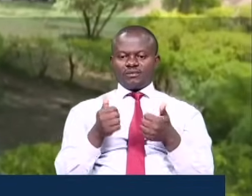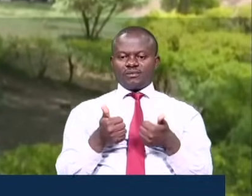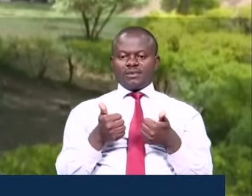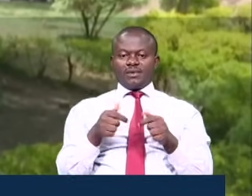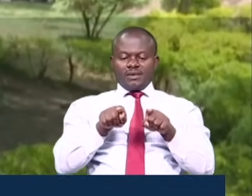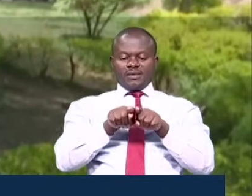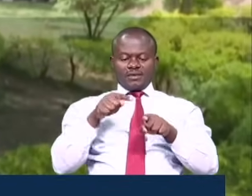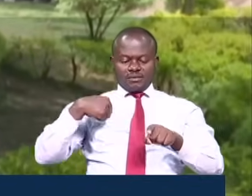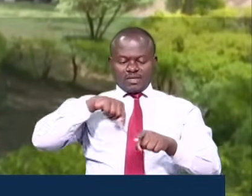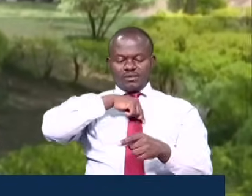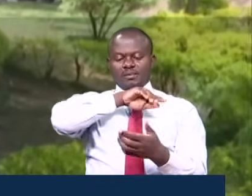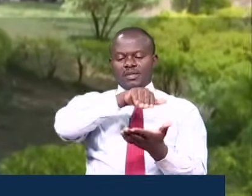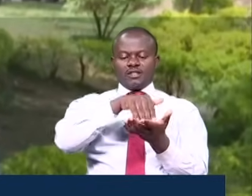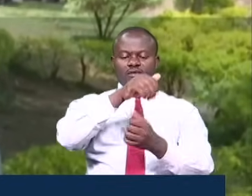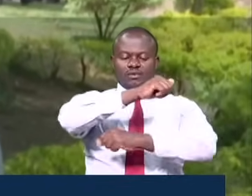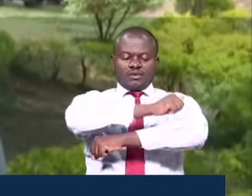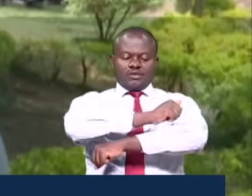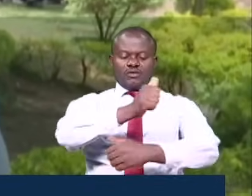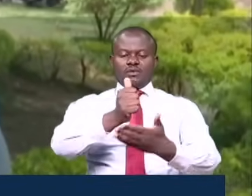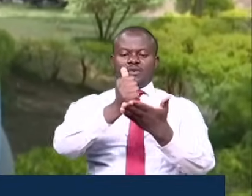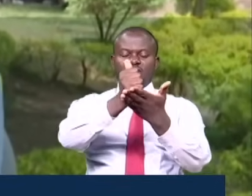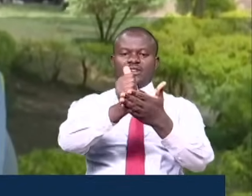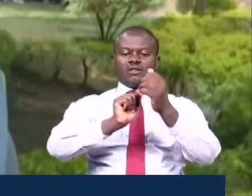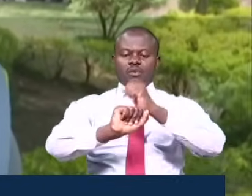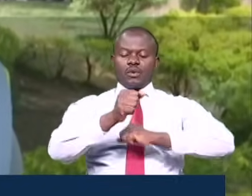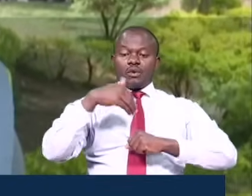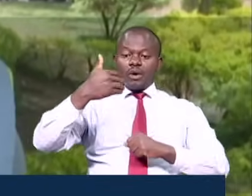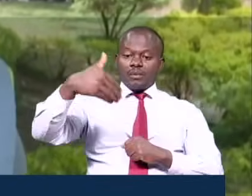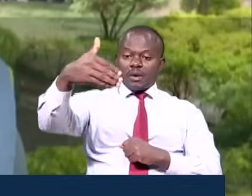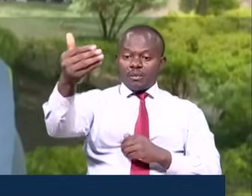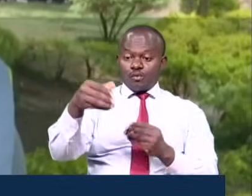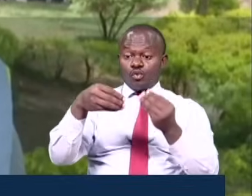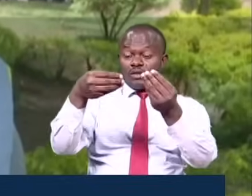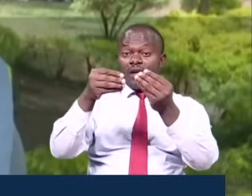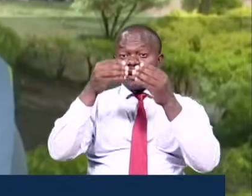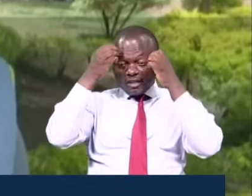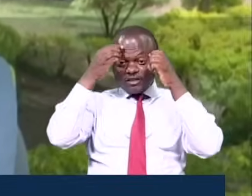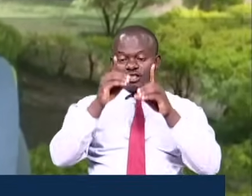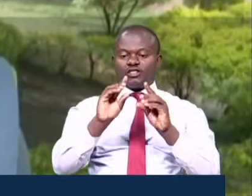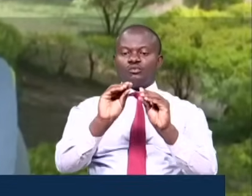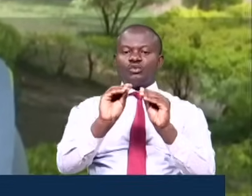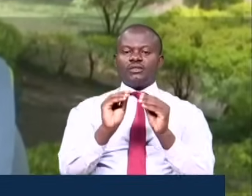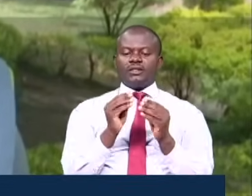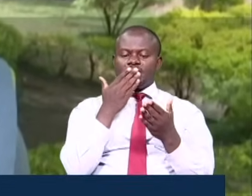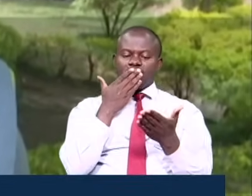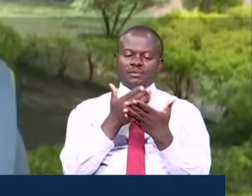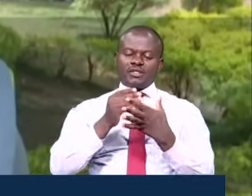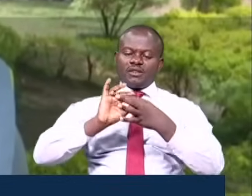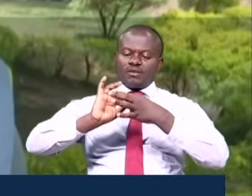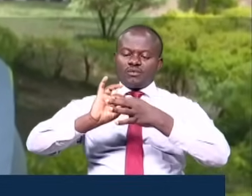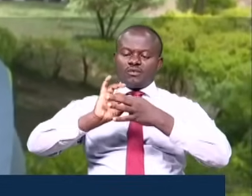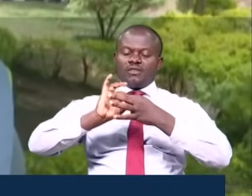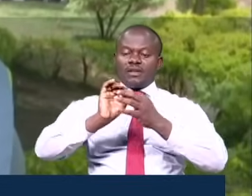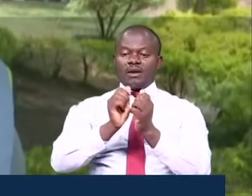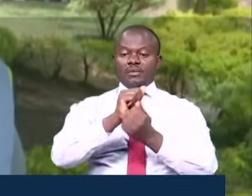nk'ikigo cy'ishuri bafasha mu bikorwa by'umunsi ku wundi mu gutanga uburezi ni byiza ko twifatanya n'abanyeshuri kugira